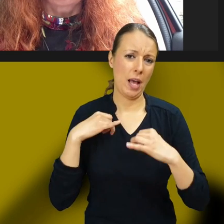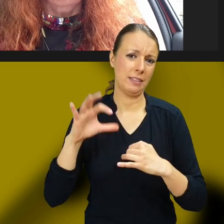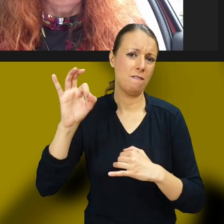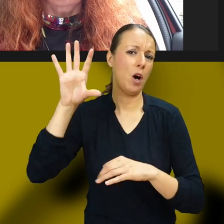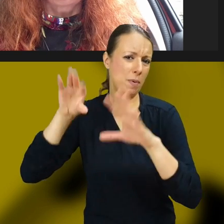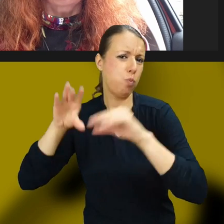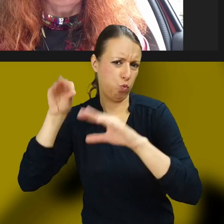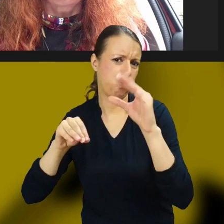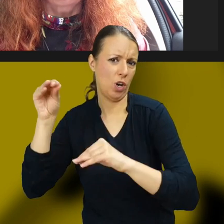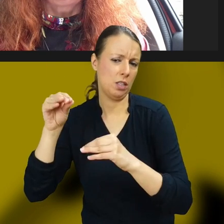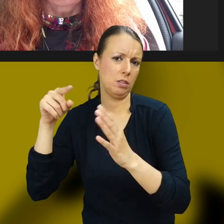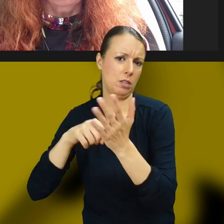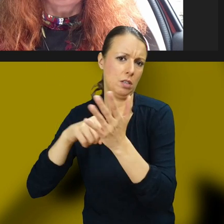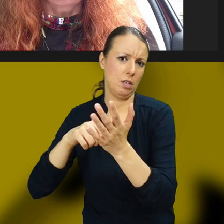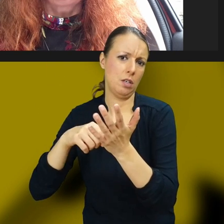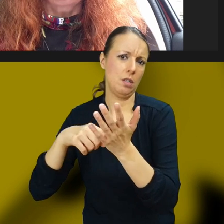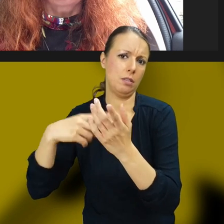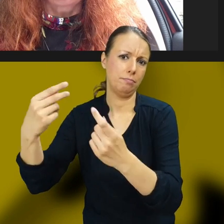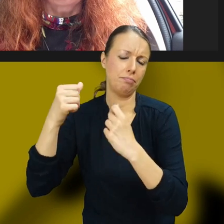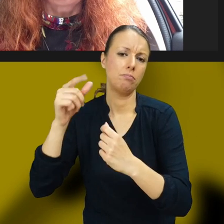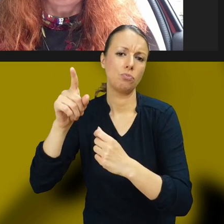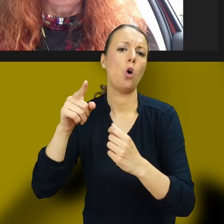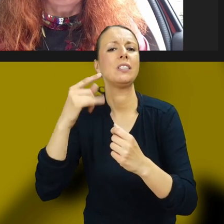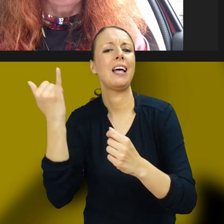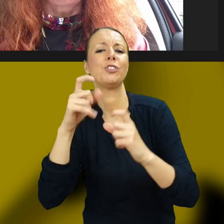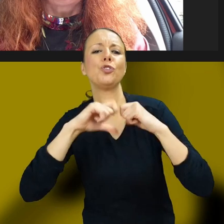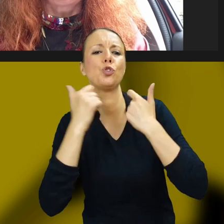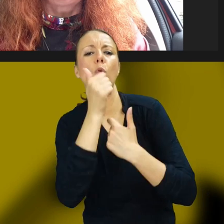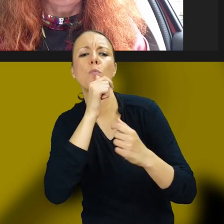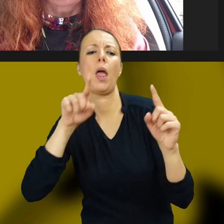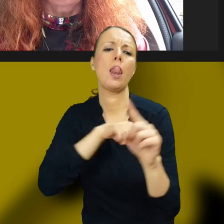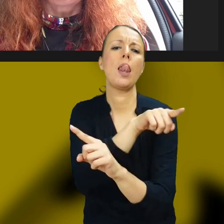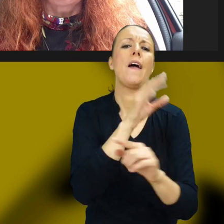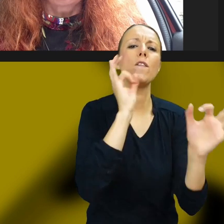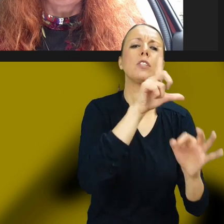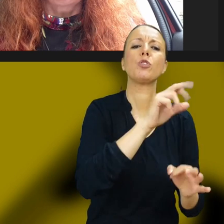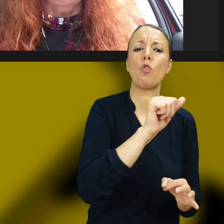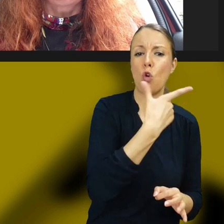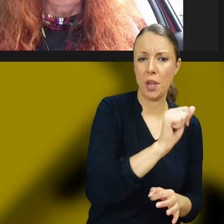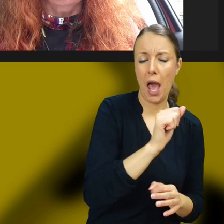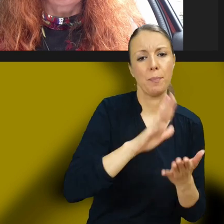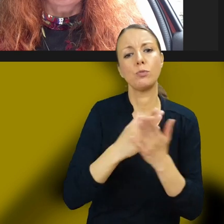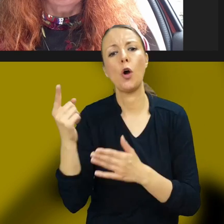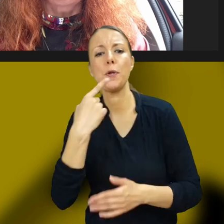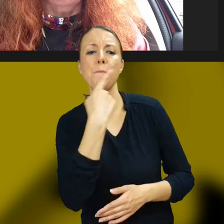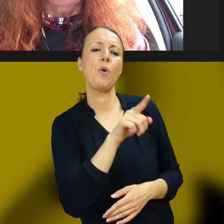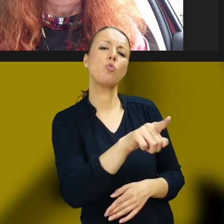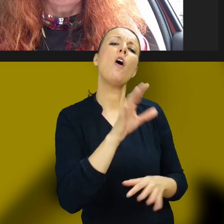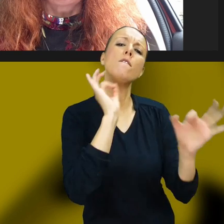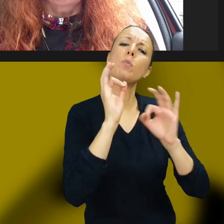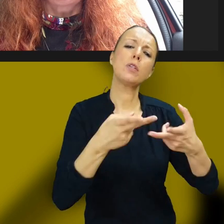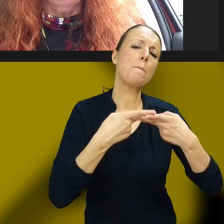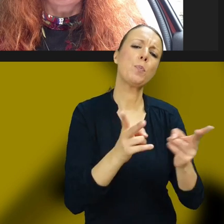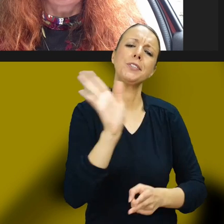to rzeczywiście wszystko w pułapkę informacji przetworzonej albo próbują wyrzucić poza ustawę, twierdzą, że to nie jest informacja publiczna. Czy z